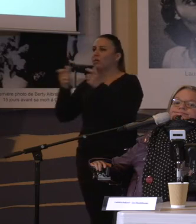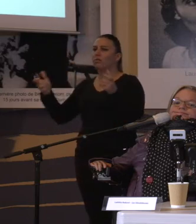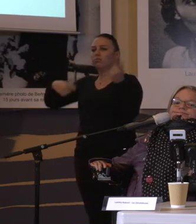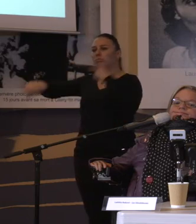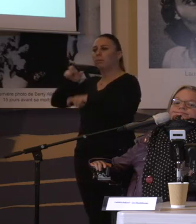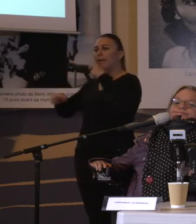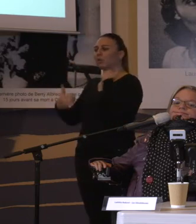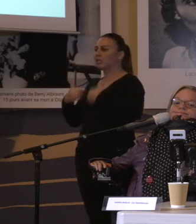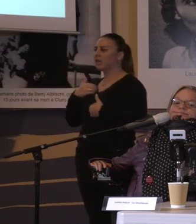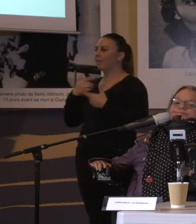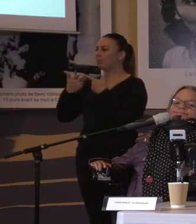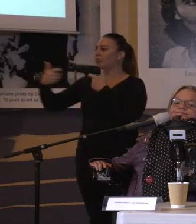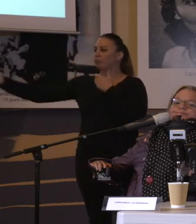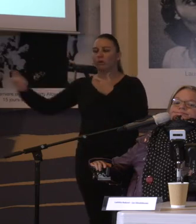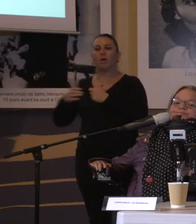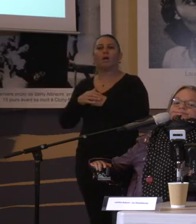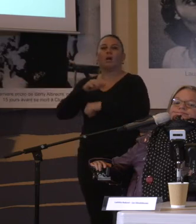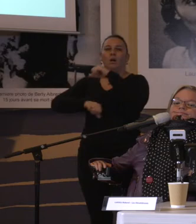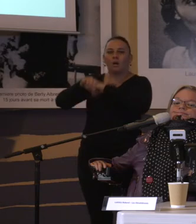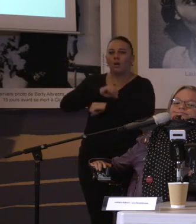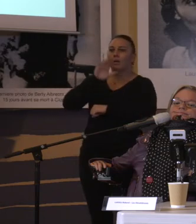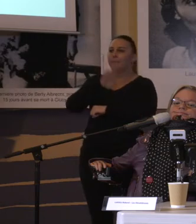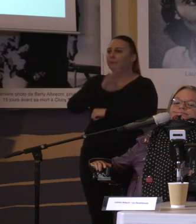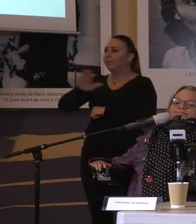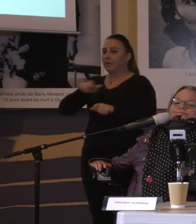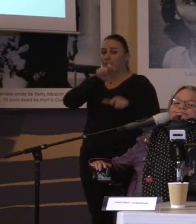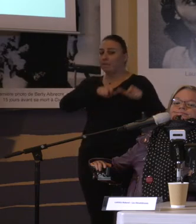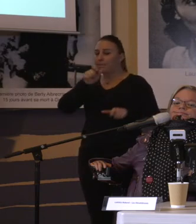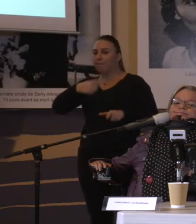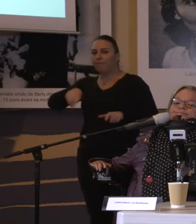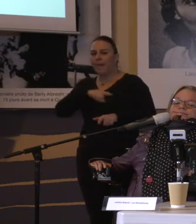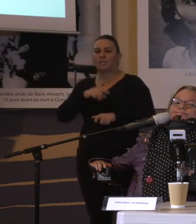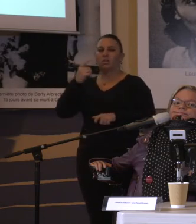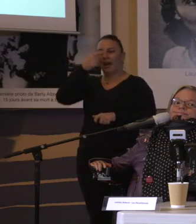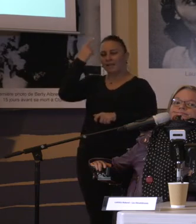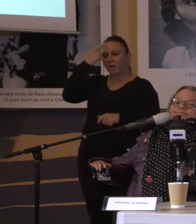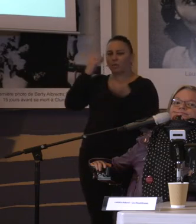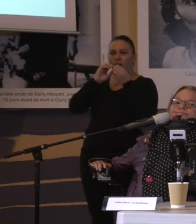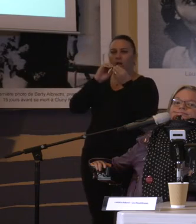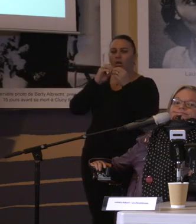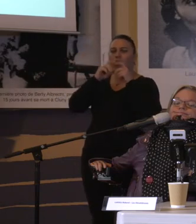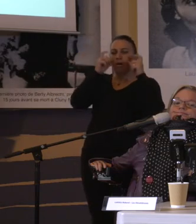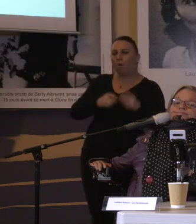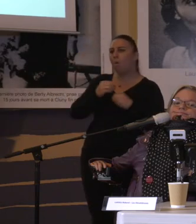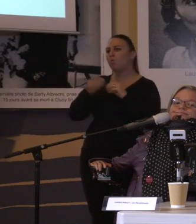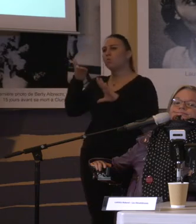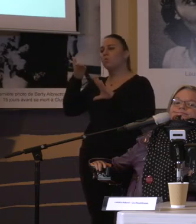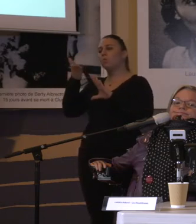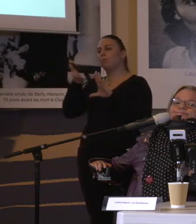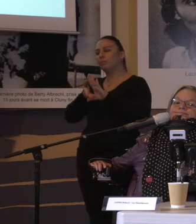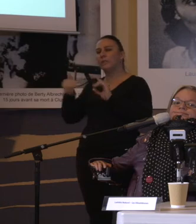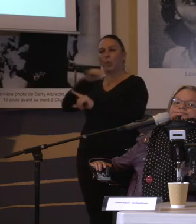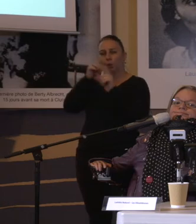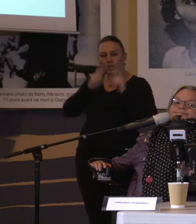handicapées, en prêtant attention aux organisations de personnes ayant une déficience intellectuelle, aux personnes ayant des handicaps psychosociaux, aux